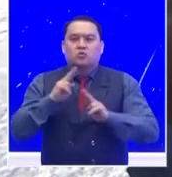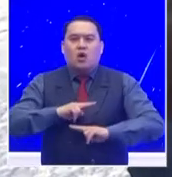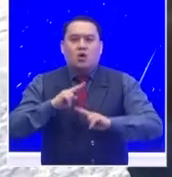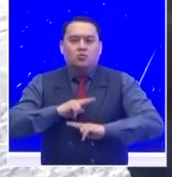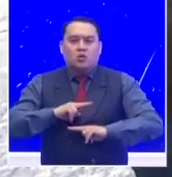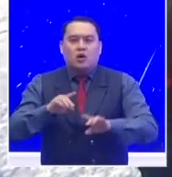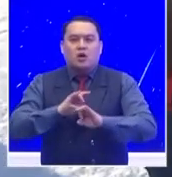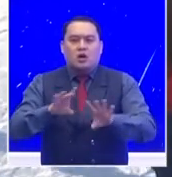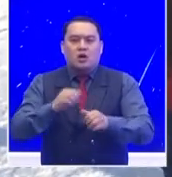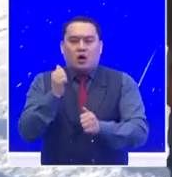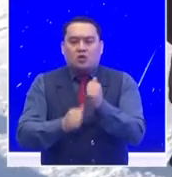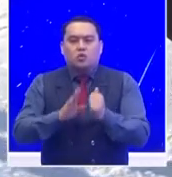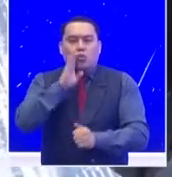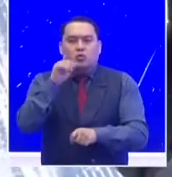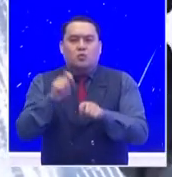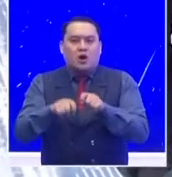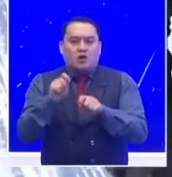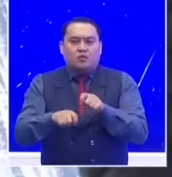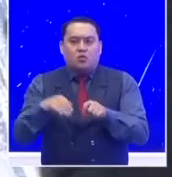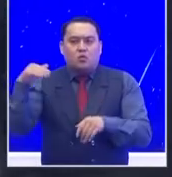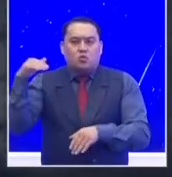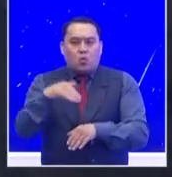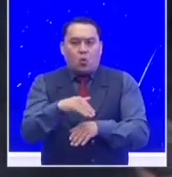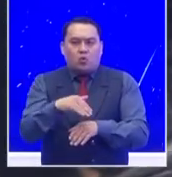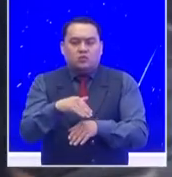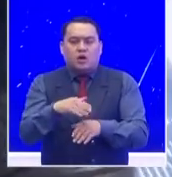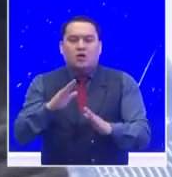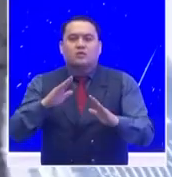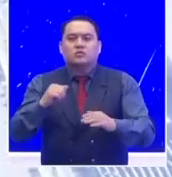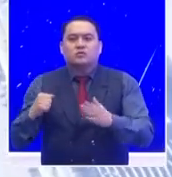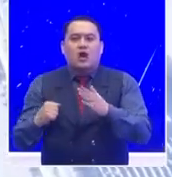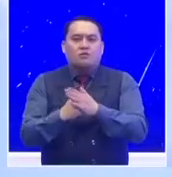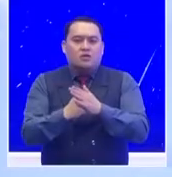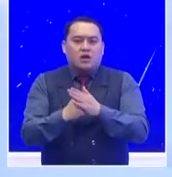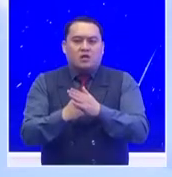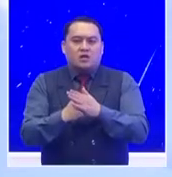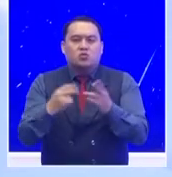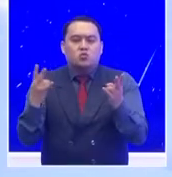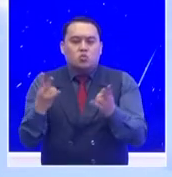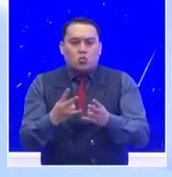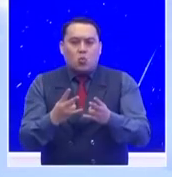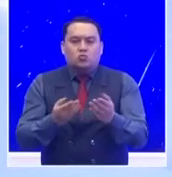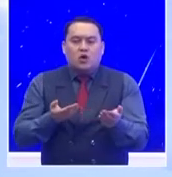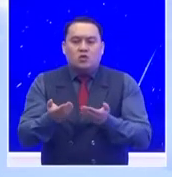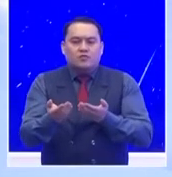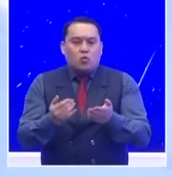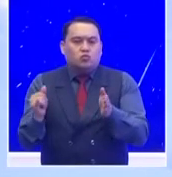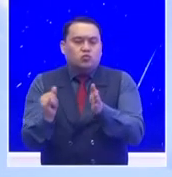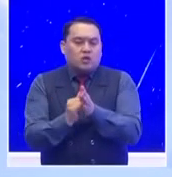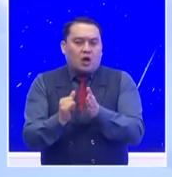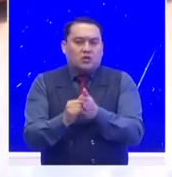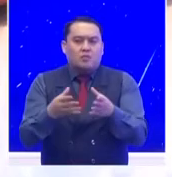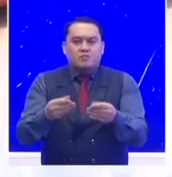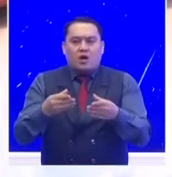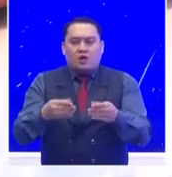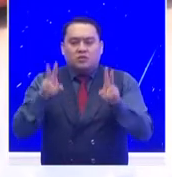базы уверяют, что каждое утро они проверяют ровность трассы. Однако, каково атмосферное давление в тюбингах, необходимо ли на лыжном спуске устанавливать мягкие отбойники,